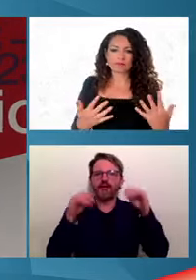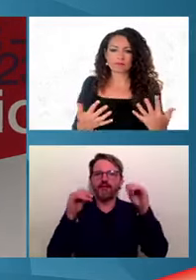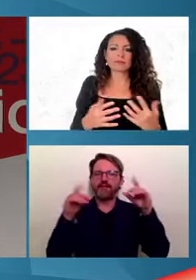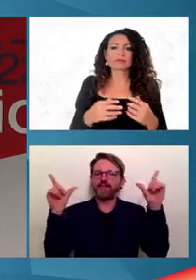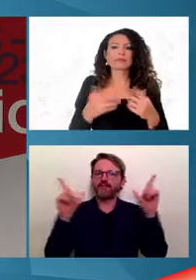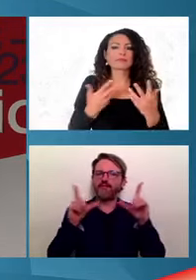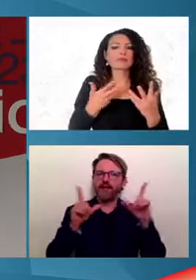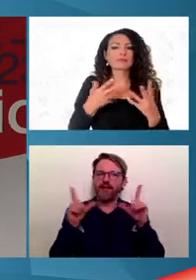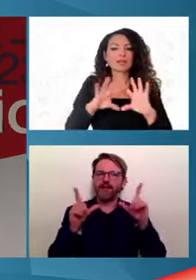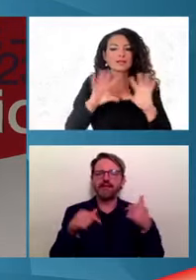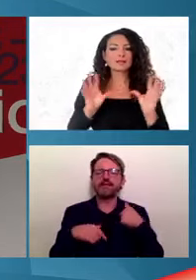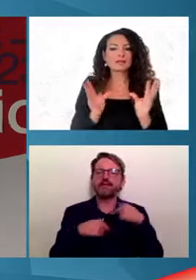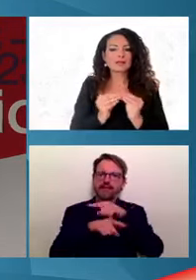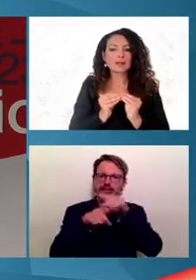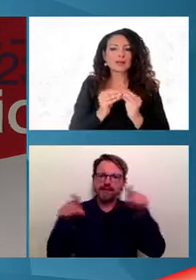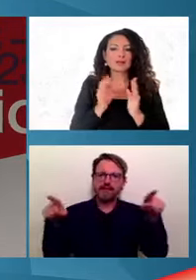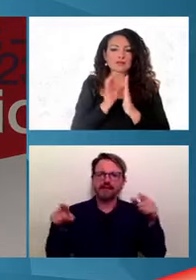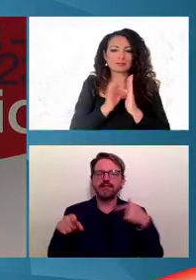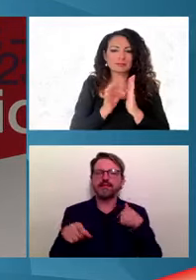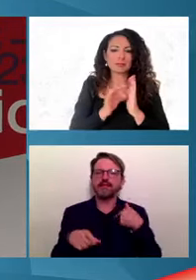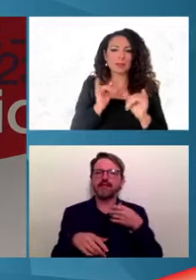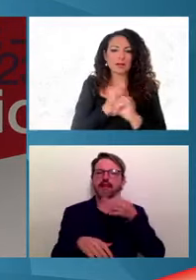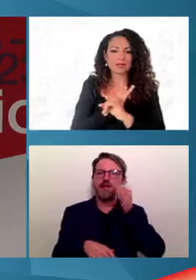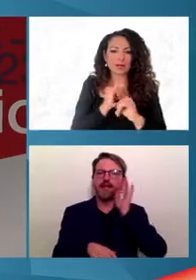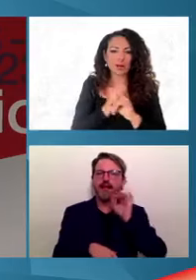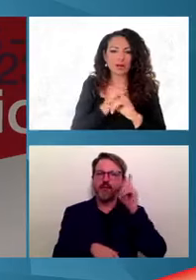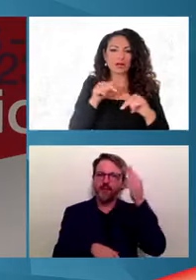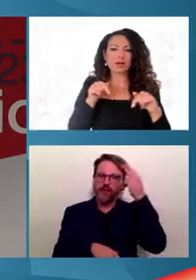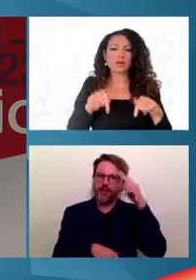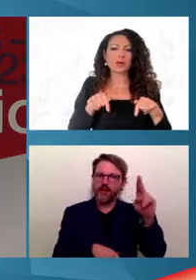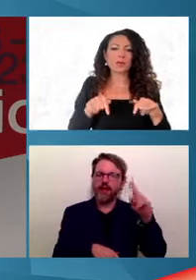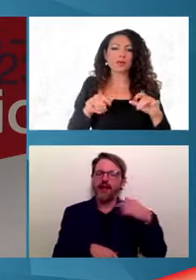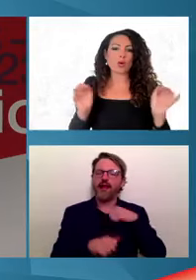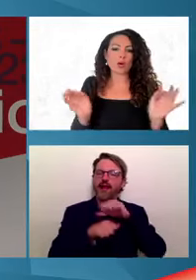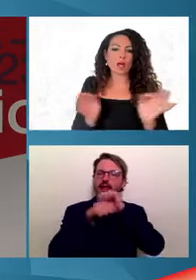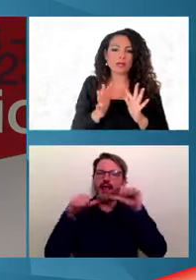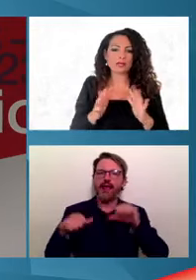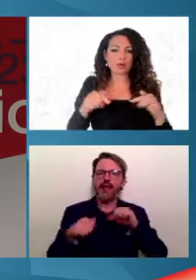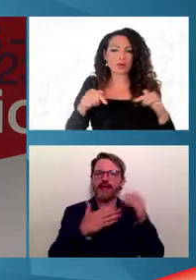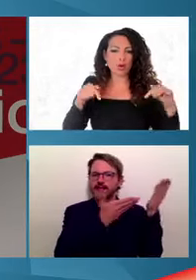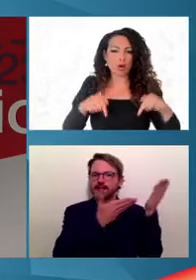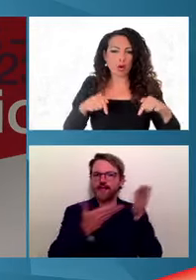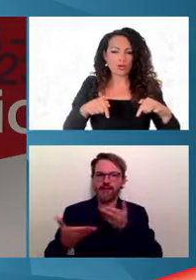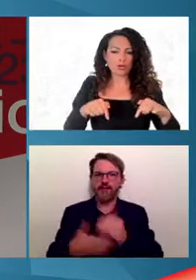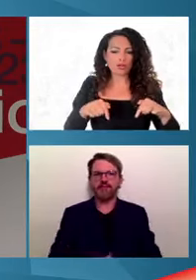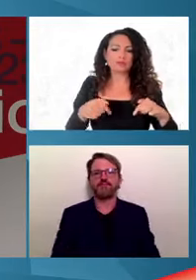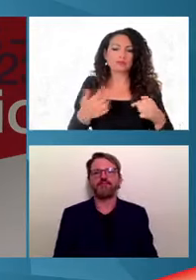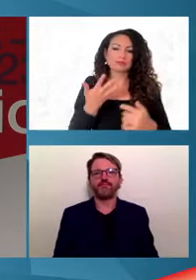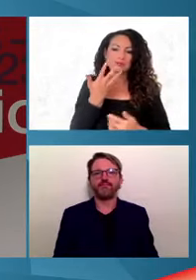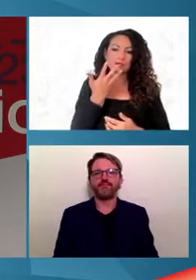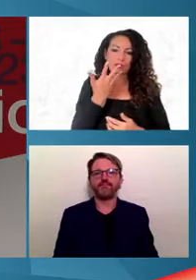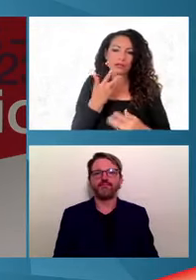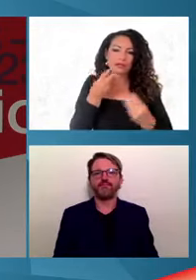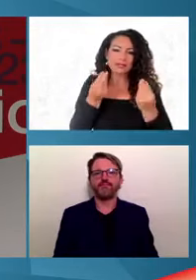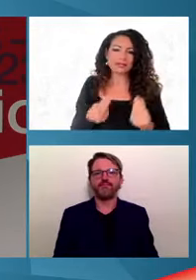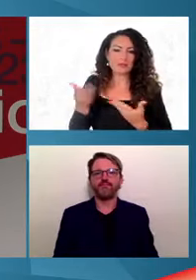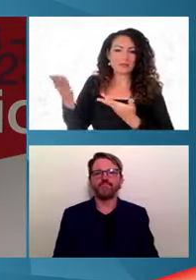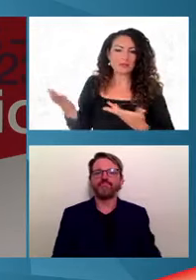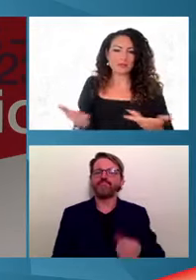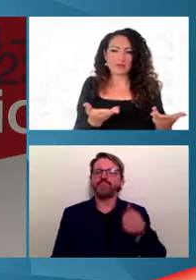sehr geehrte Damen und Herren, ganz herzlich willkommen heißen darf. Gestatten Sie mir, einige